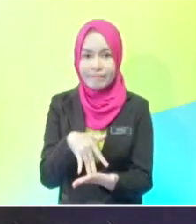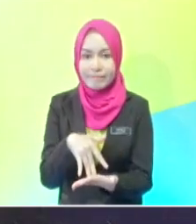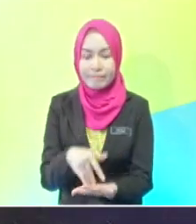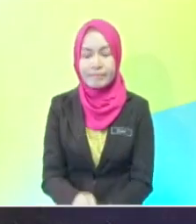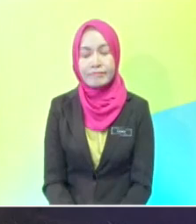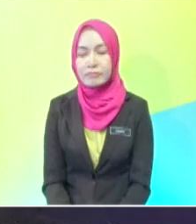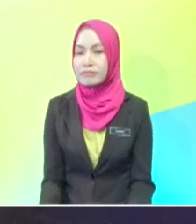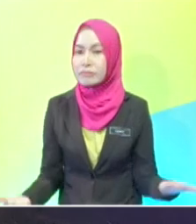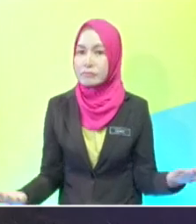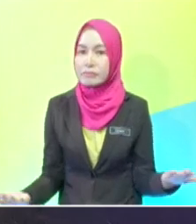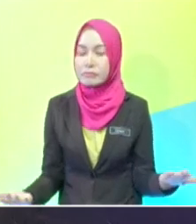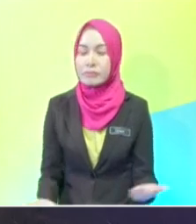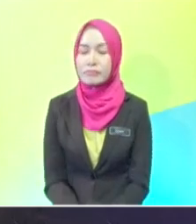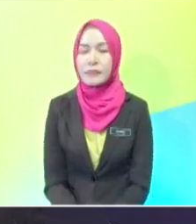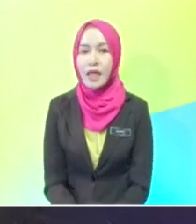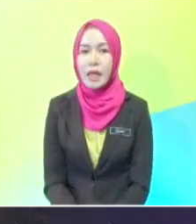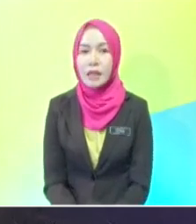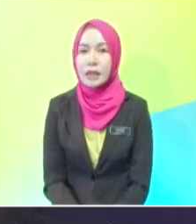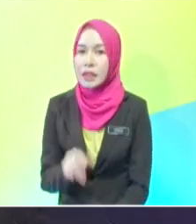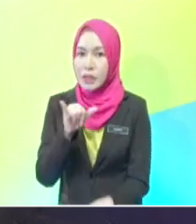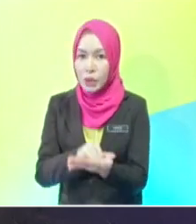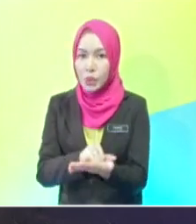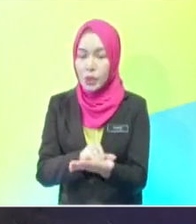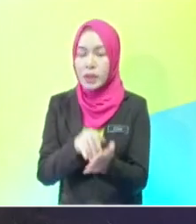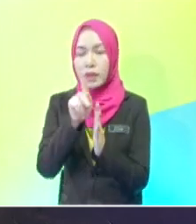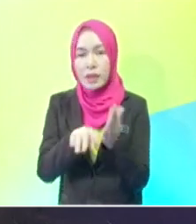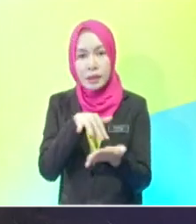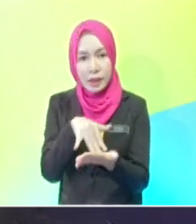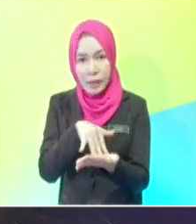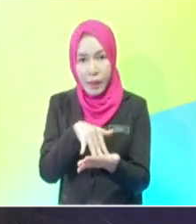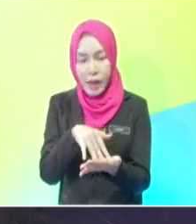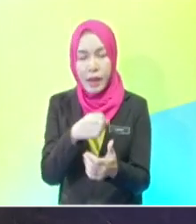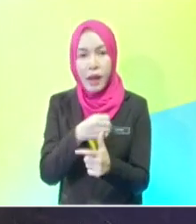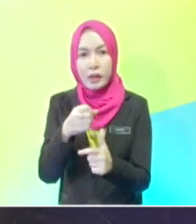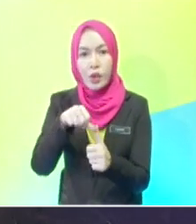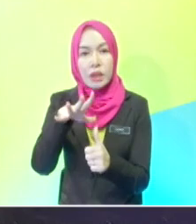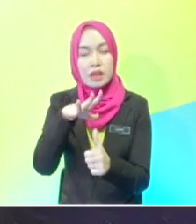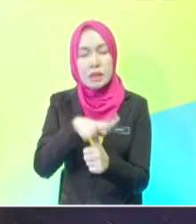kelemahan atau kelemahan dan kesan sampingan